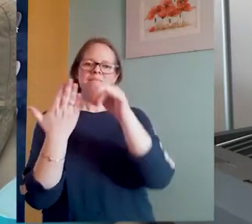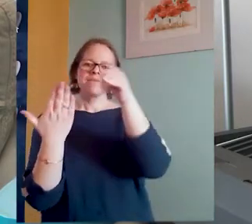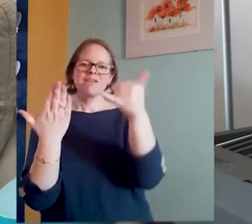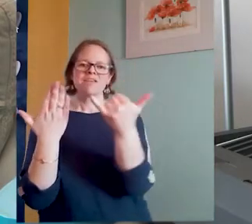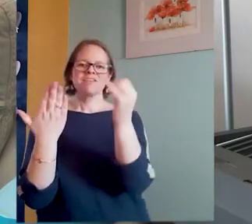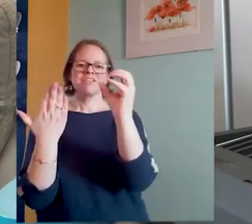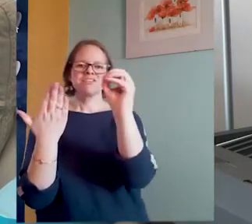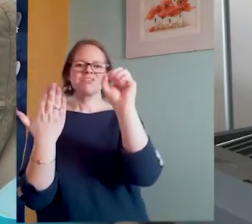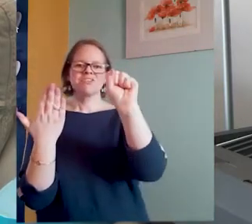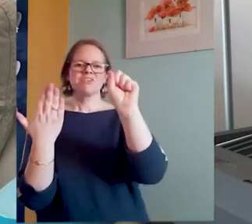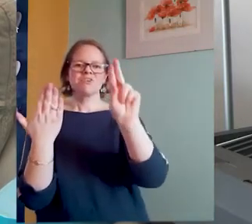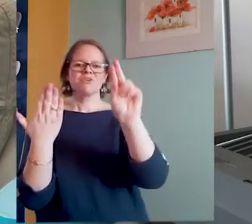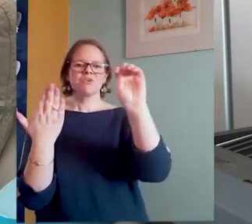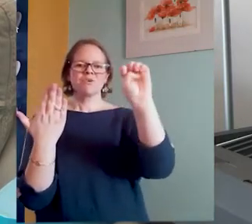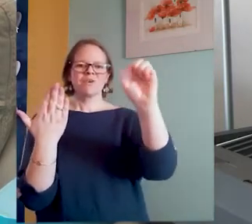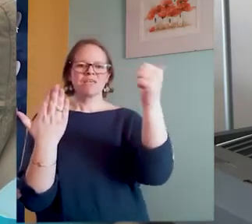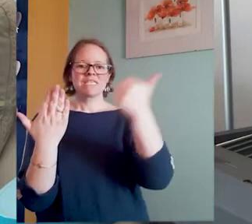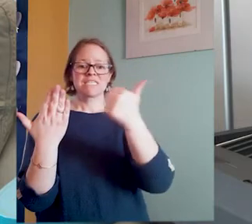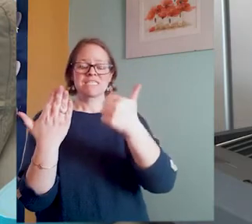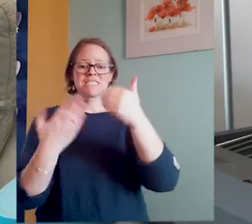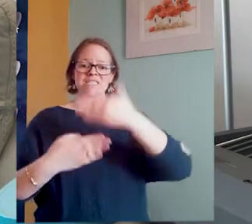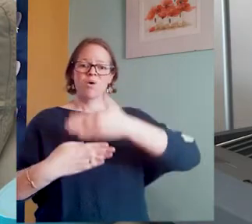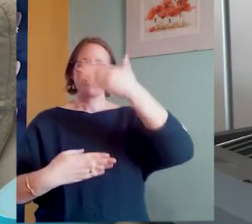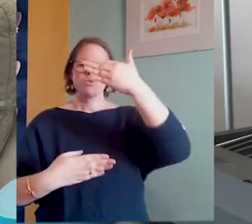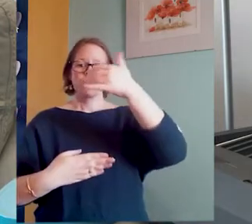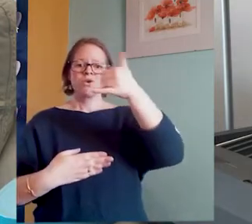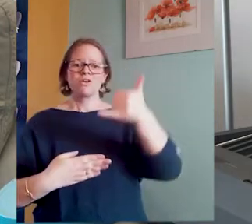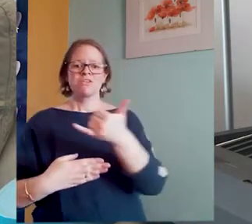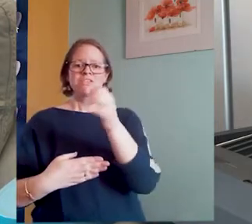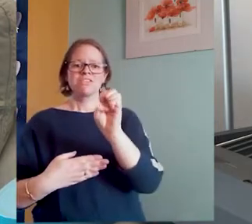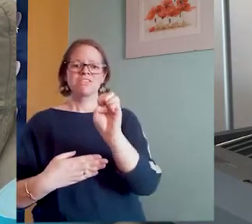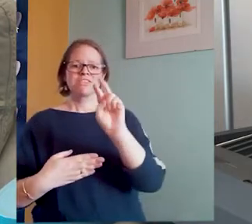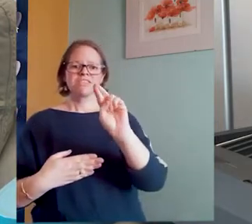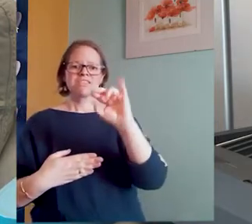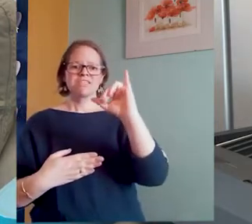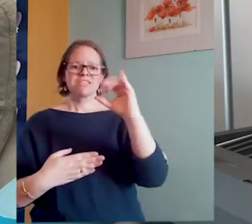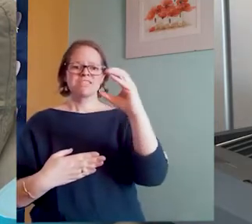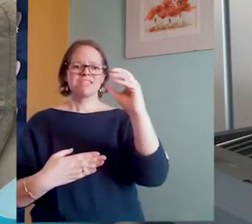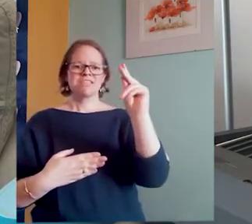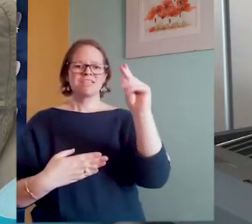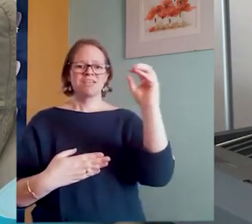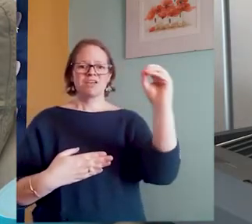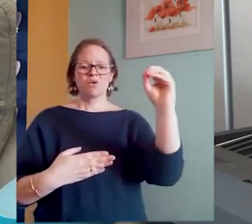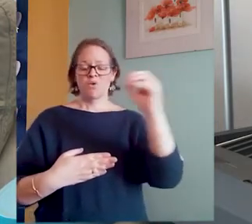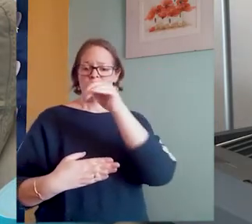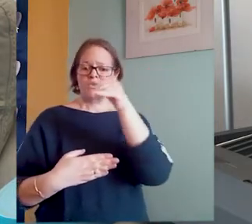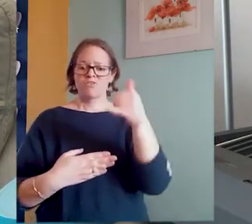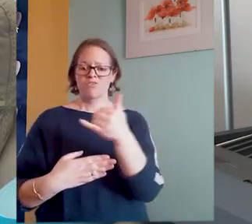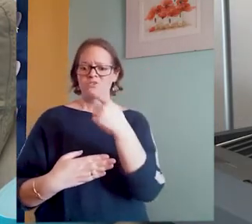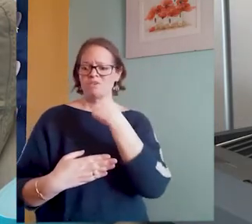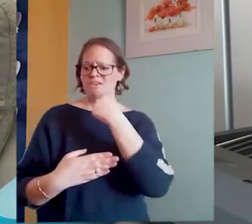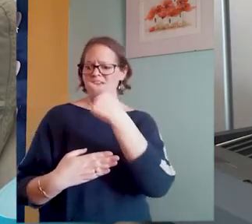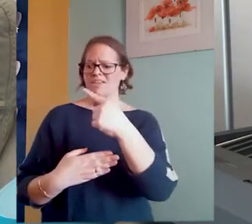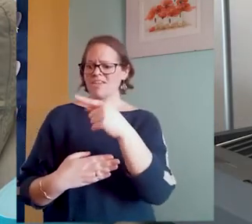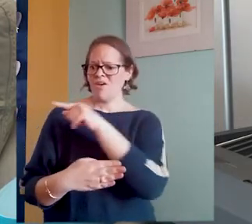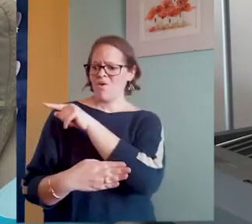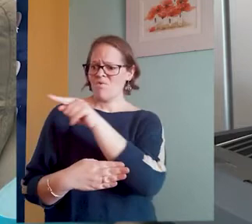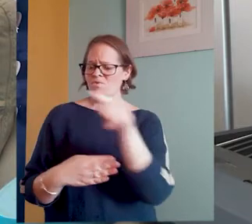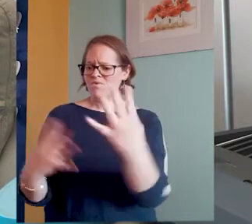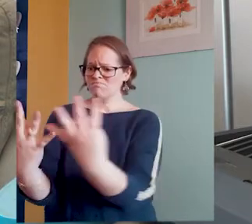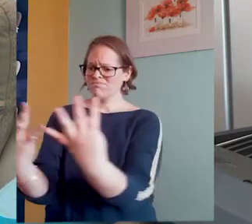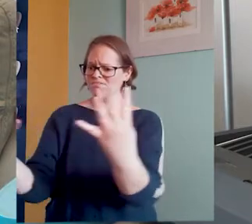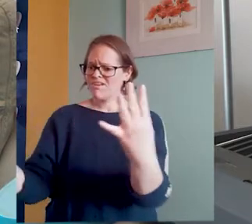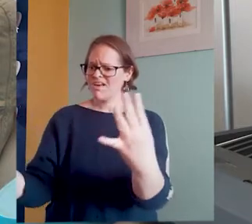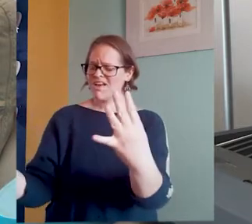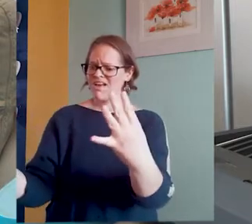murailles de Jéricho. Josué avait donné cet ordre au peuple. « Vous ne crierez point, vous ne ferez point entendre votre voix, et il ne sortira pas